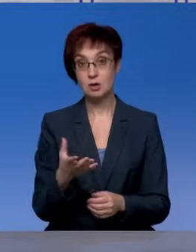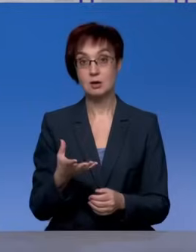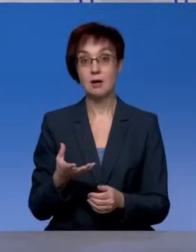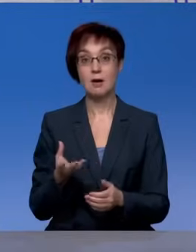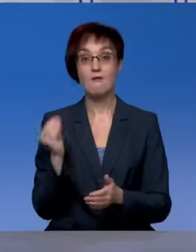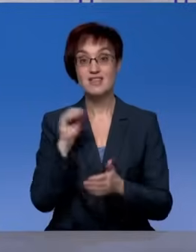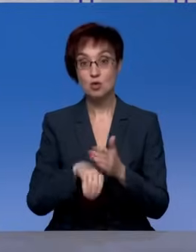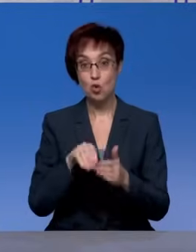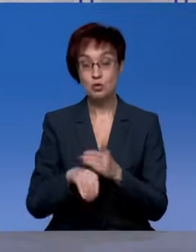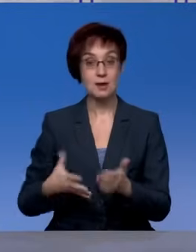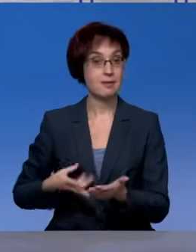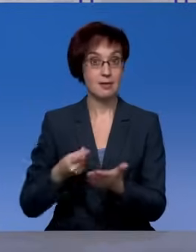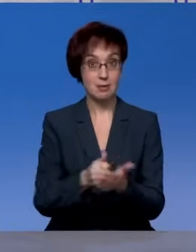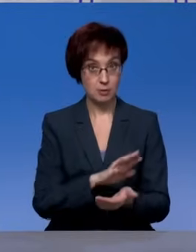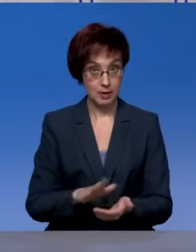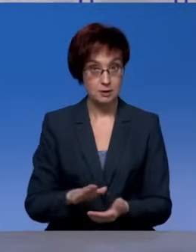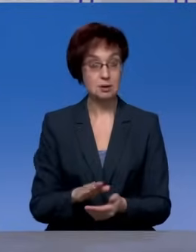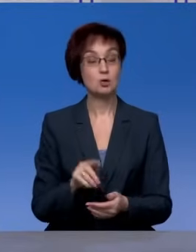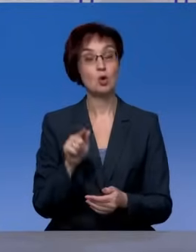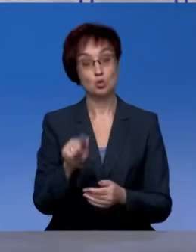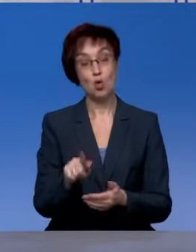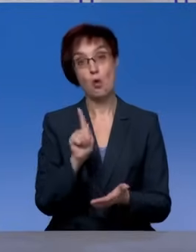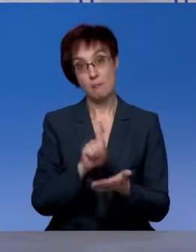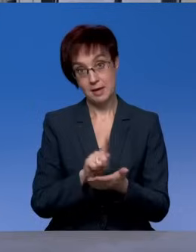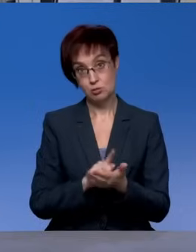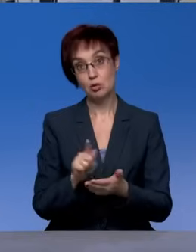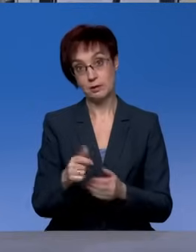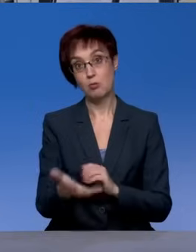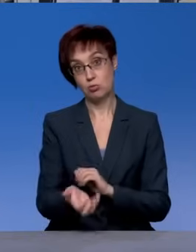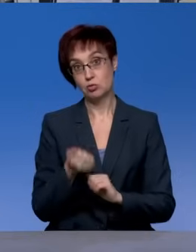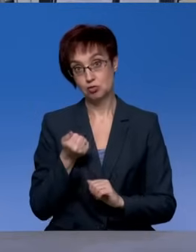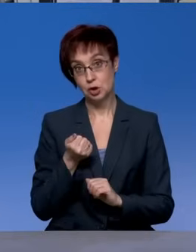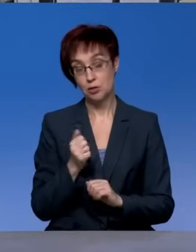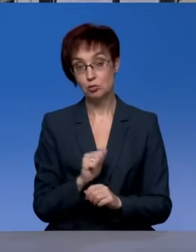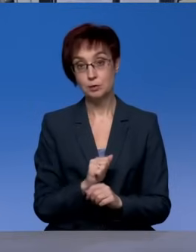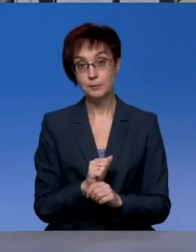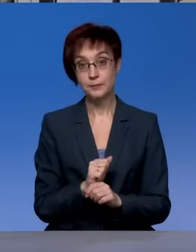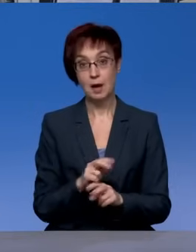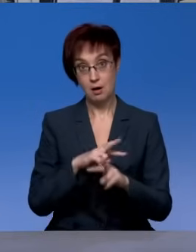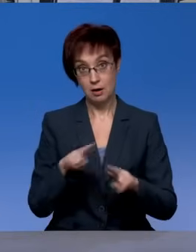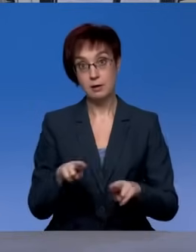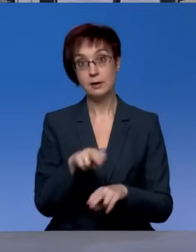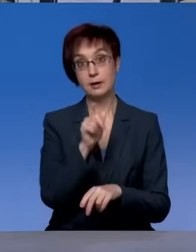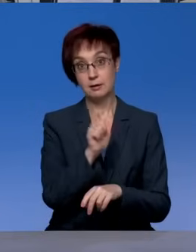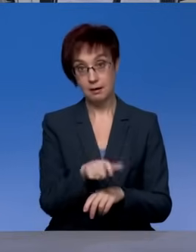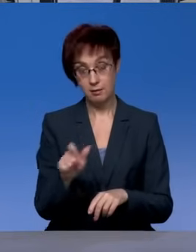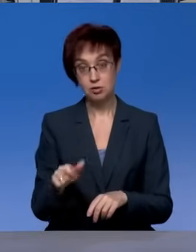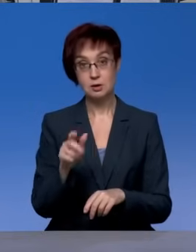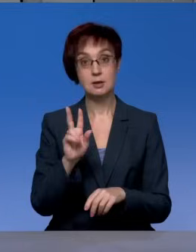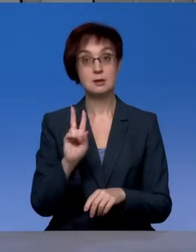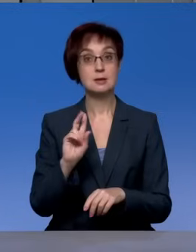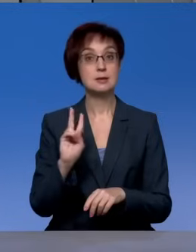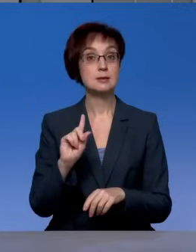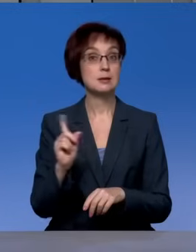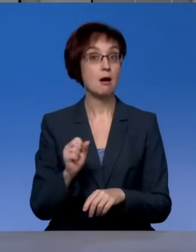получателями пенсии, что и те граждане, за которых эти пенсии формируются. Поэтому в итоге